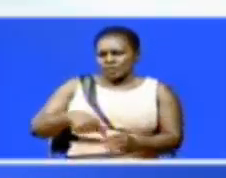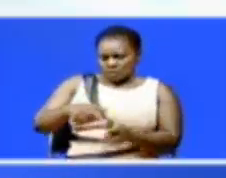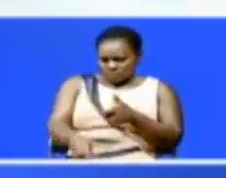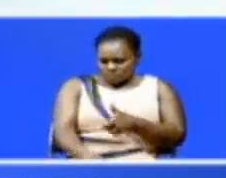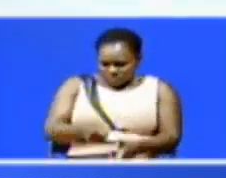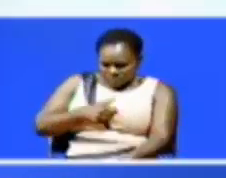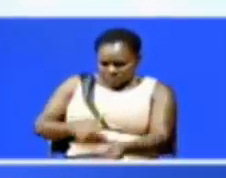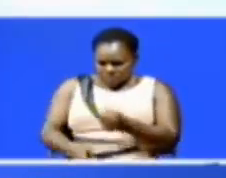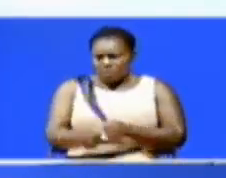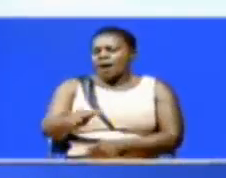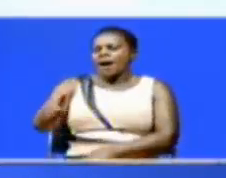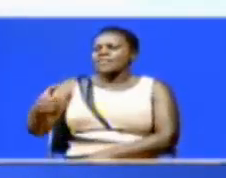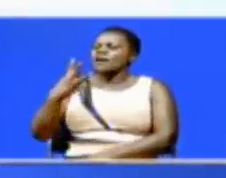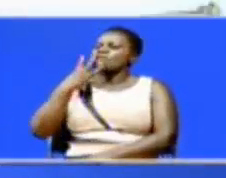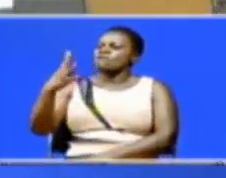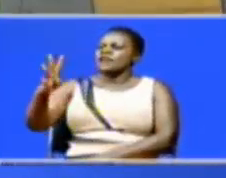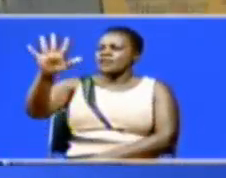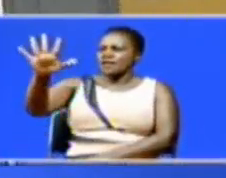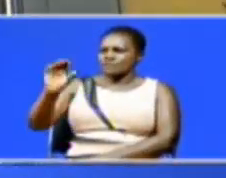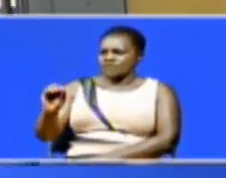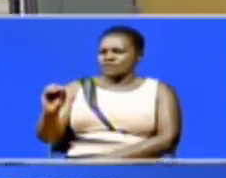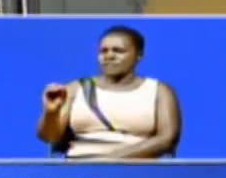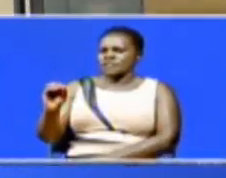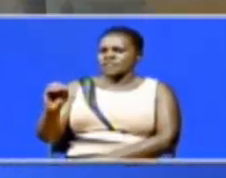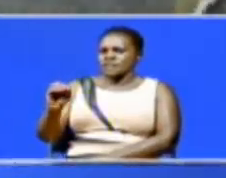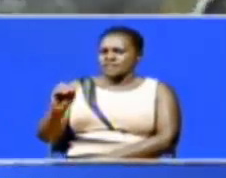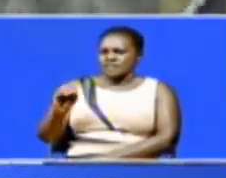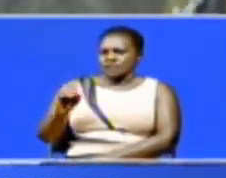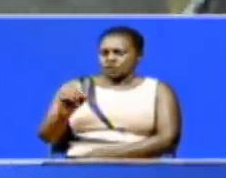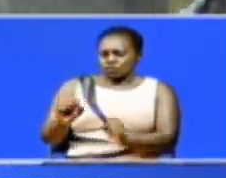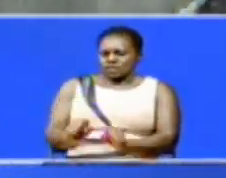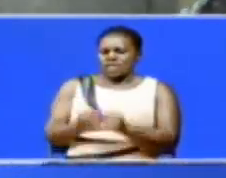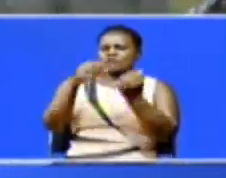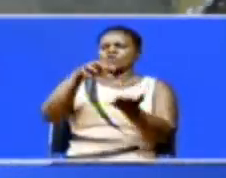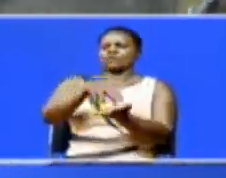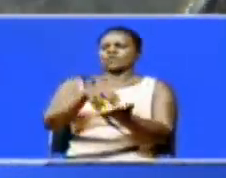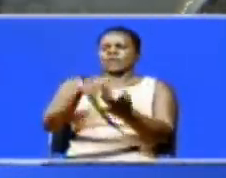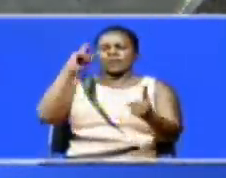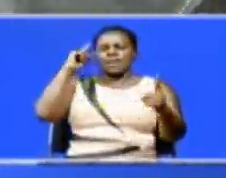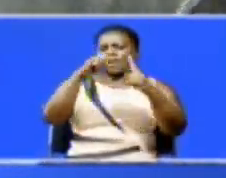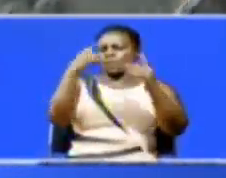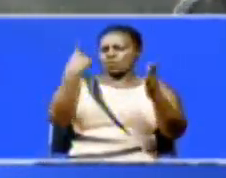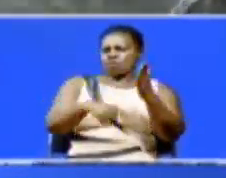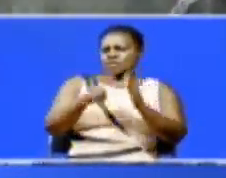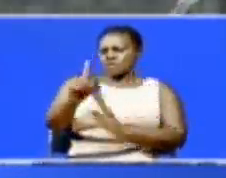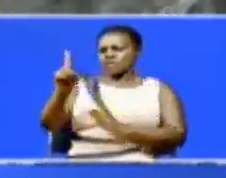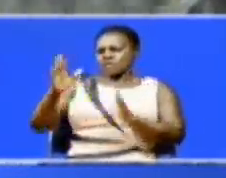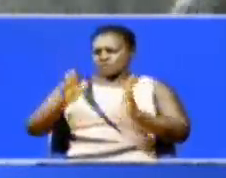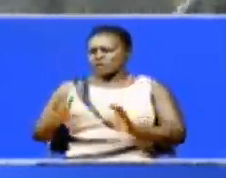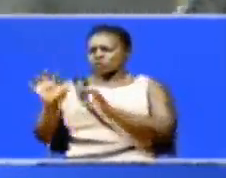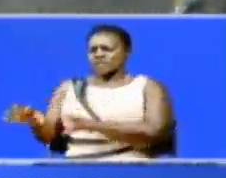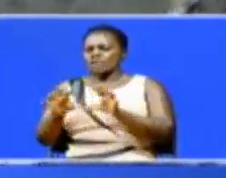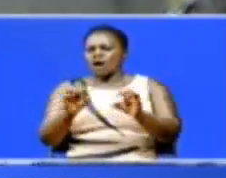ni miongoni mwa vingine 450 vilivyochimbwa kuokoa hali. Lengo ni kila mkazi